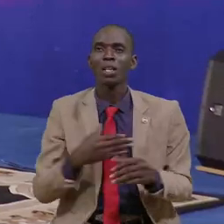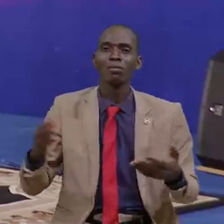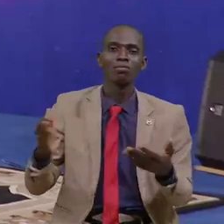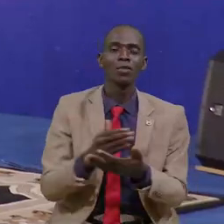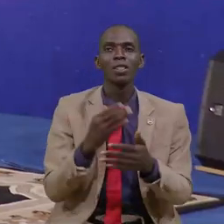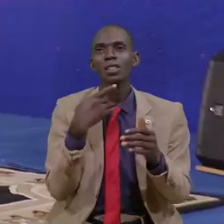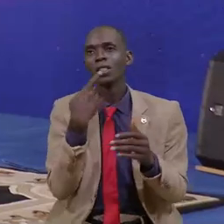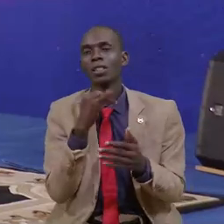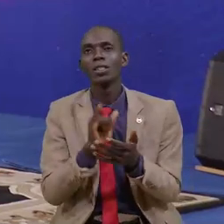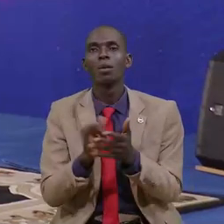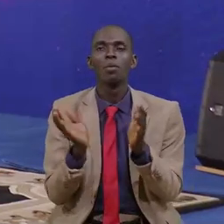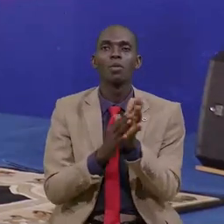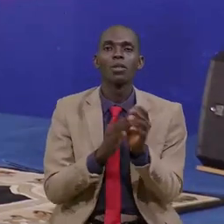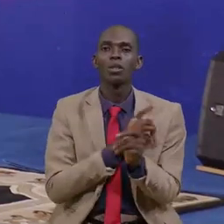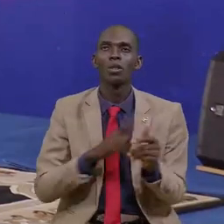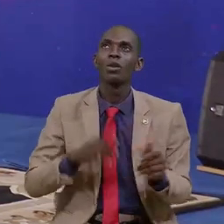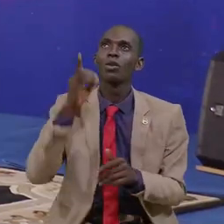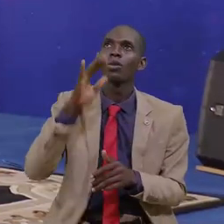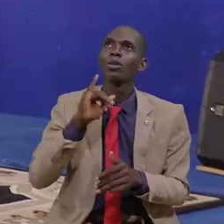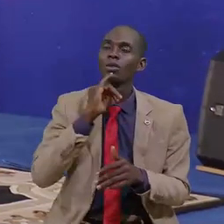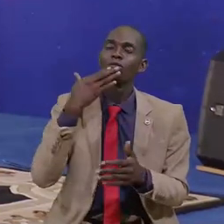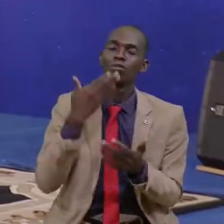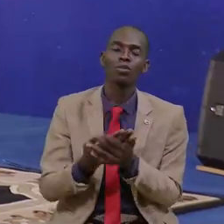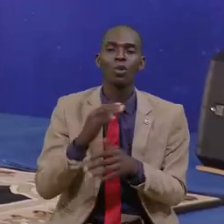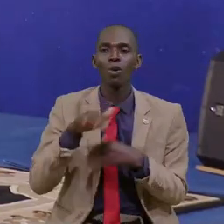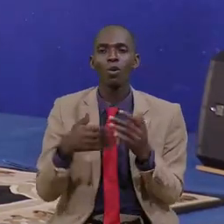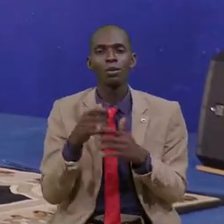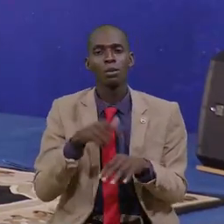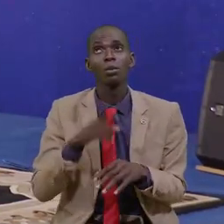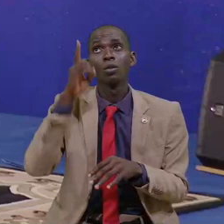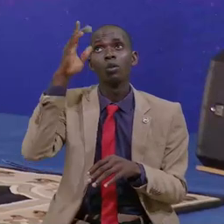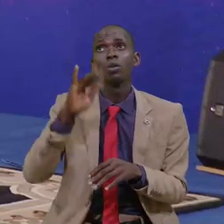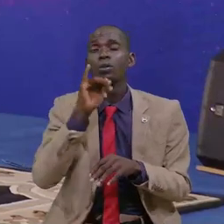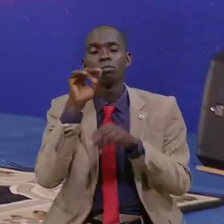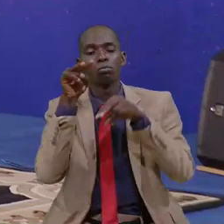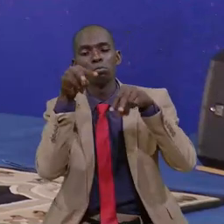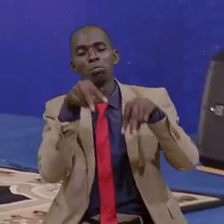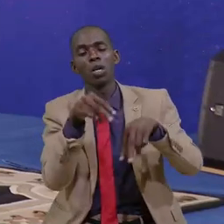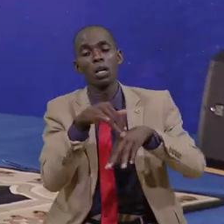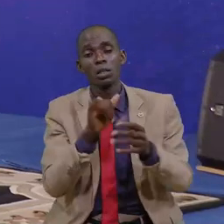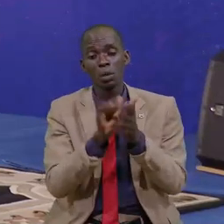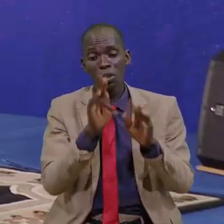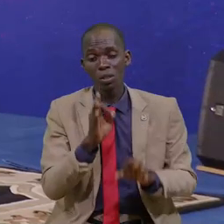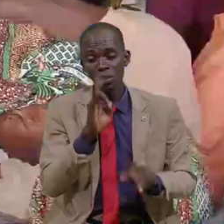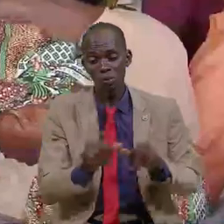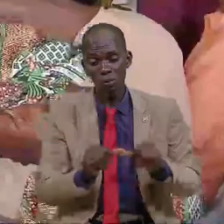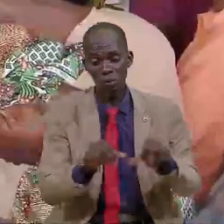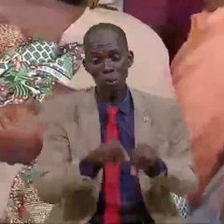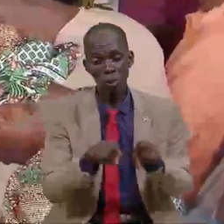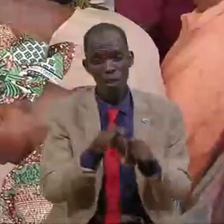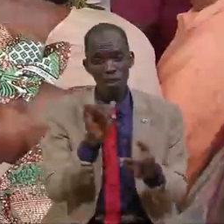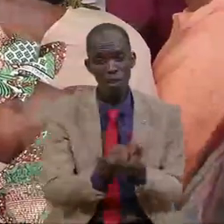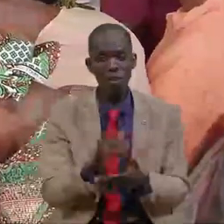Dieu est bon? Dieu est bon en tout temps. Dieu regarde cette personne. S'il continue comme ça, il va périr